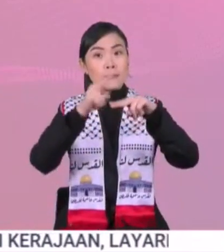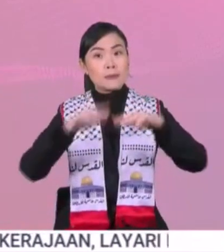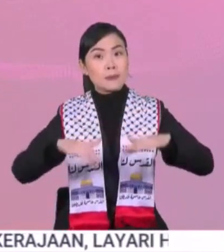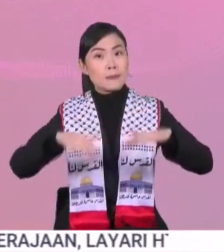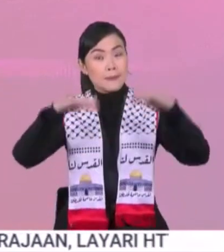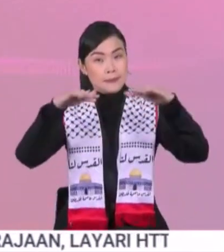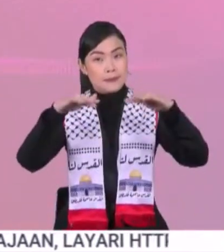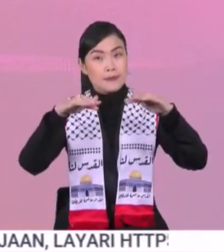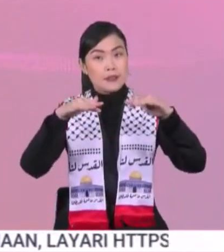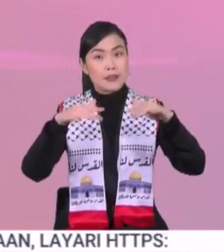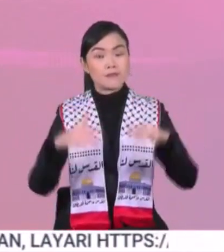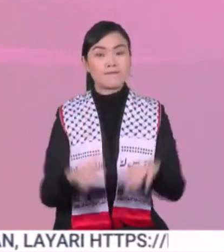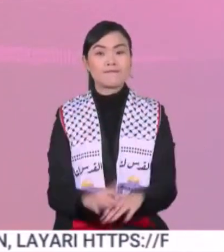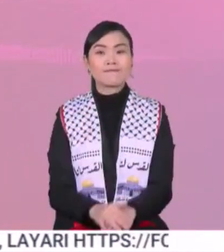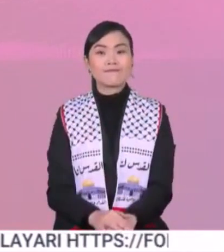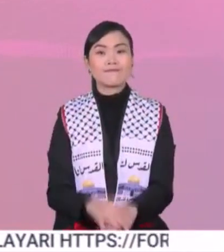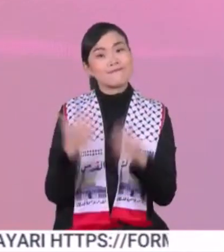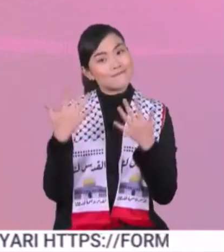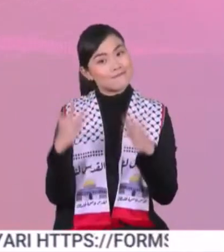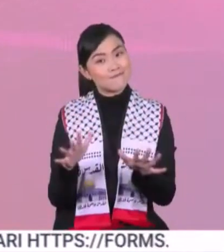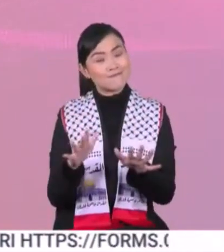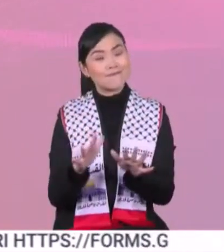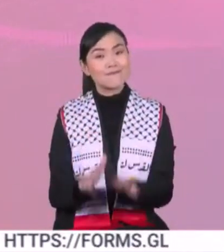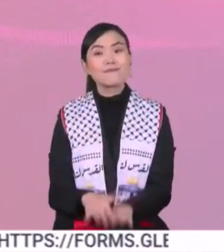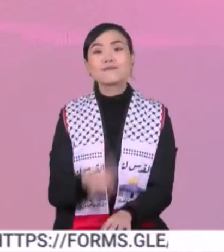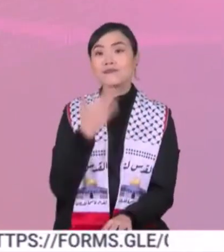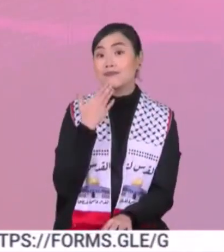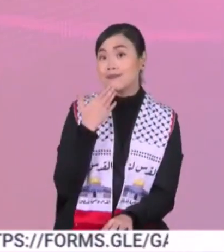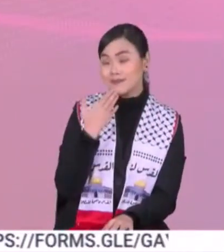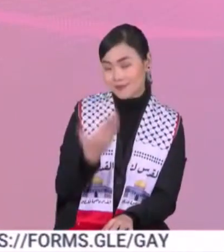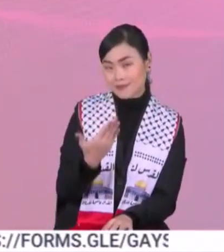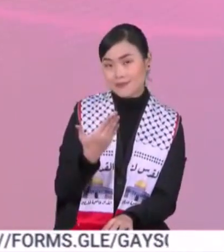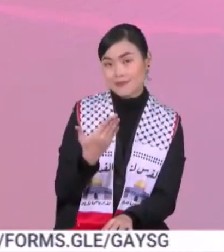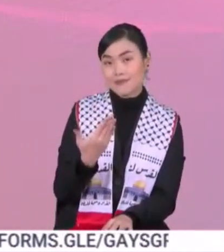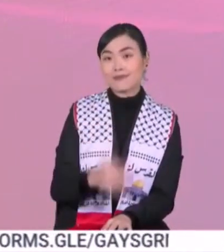perkembangan banjir di Terengganu. Baik, terima kasih Jamilah untuk perkembangan di sana.